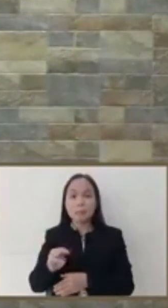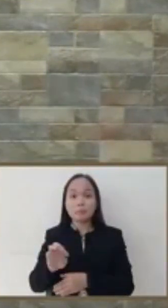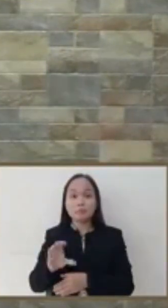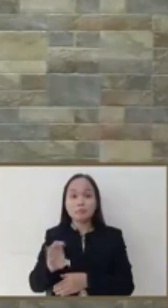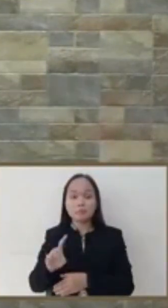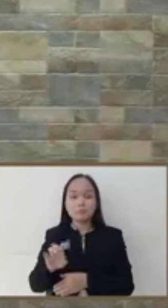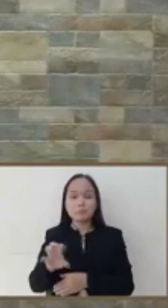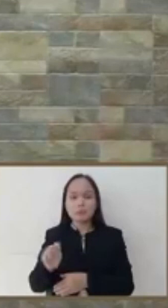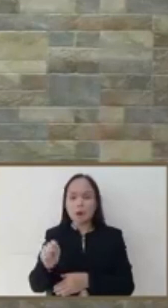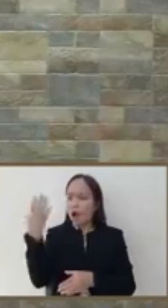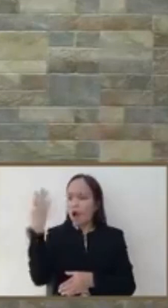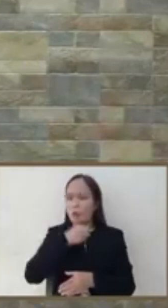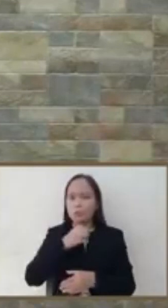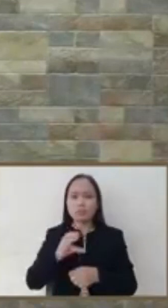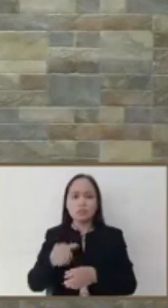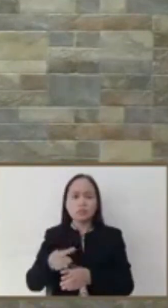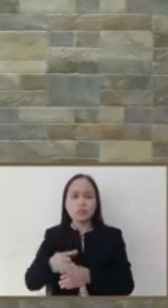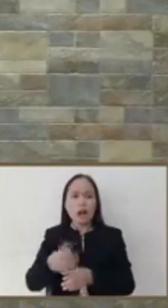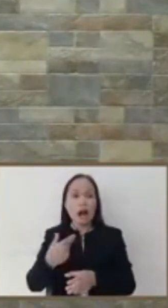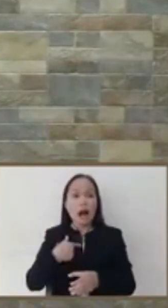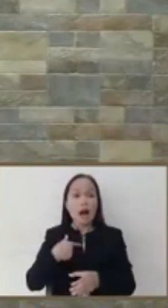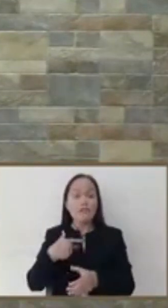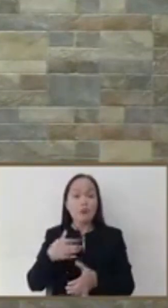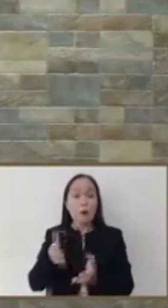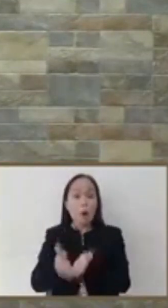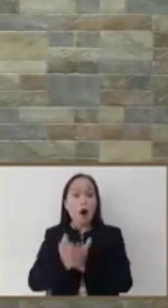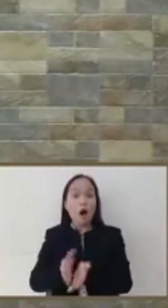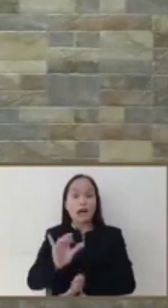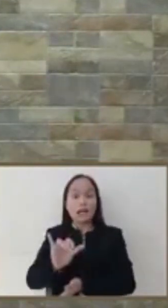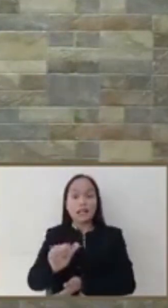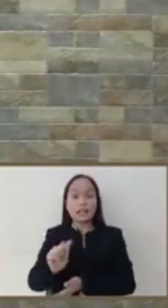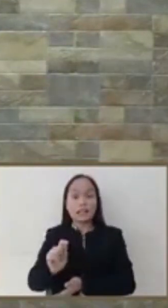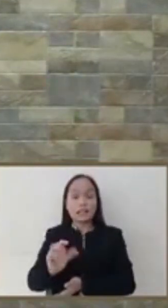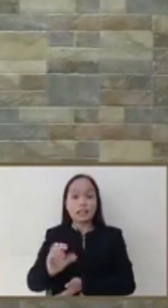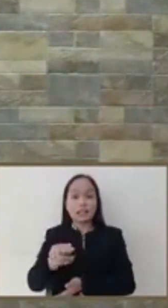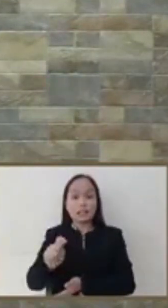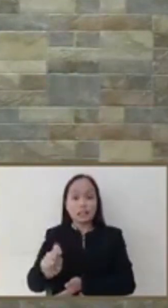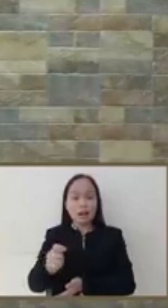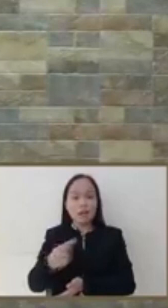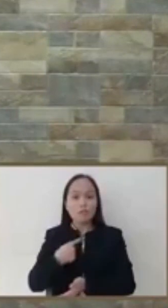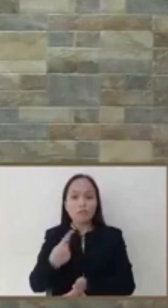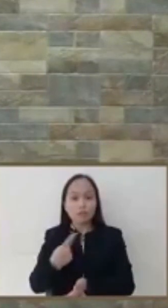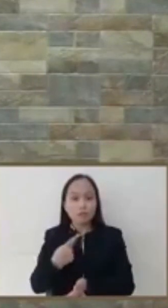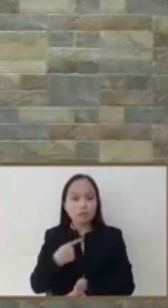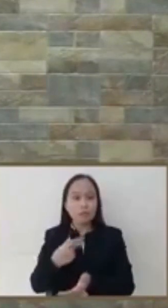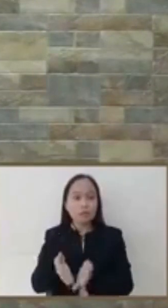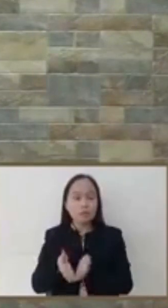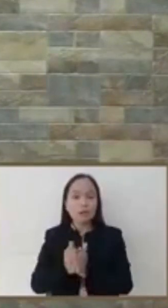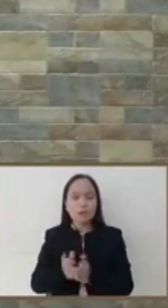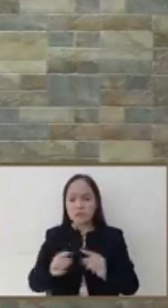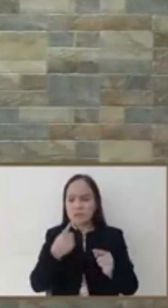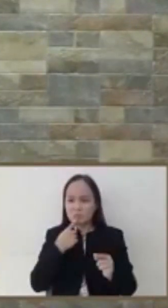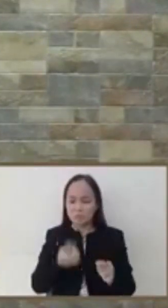sports, you know, may yati sila. Hindi raw sila mayaman. Pero sabi niya, akala lang nila mayaman kami